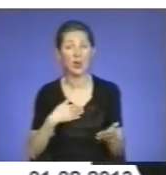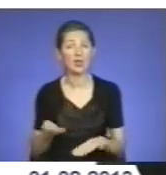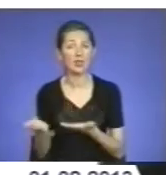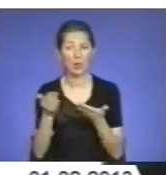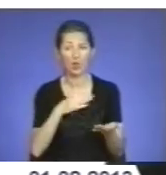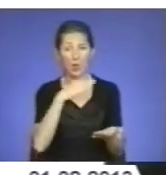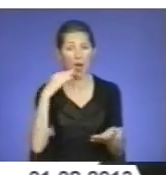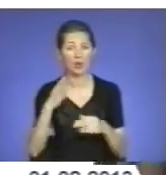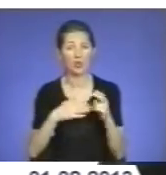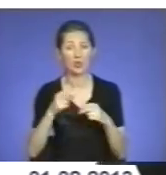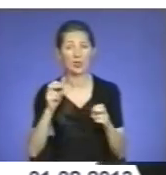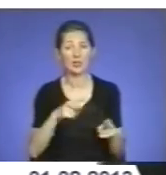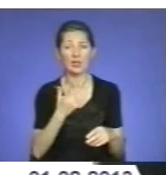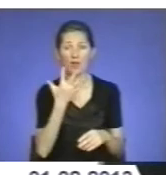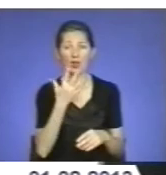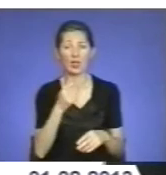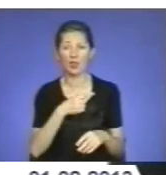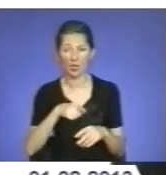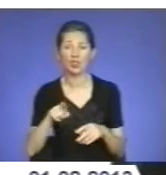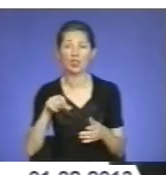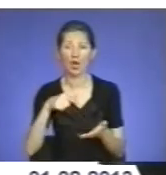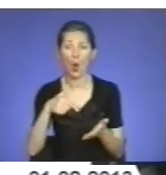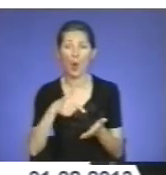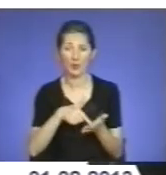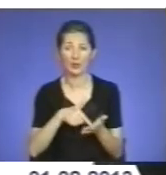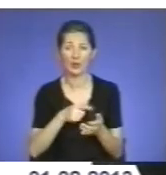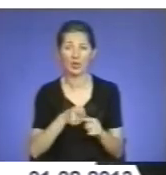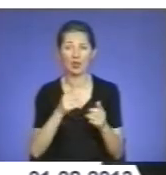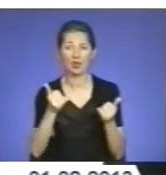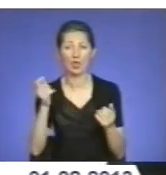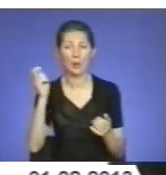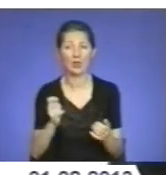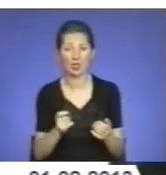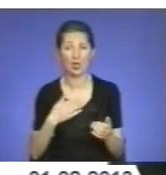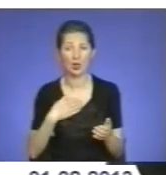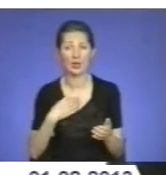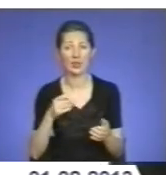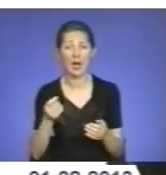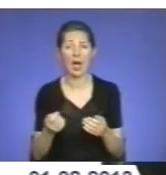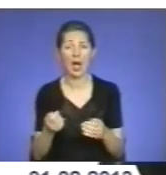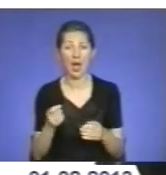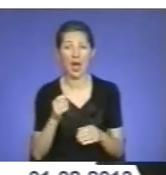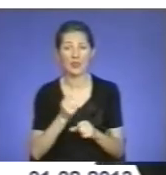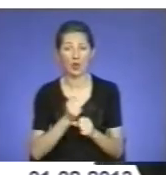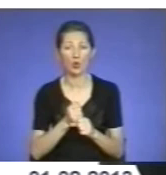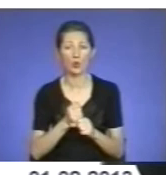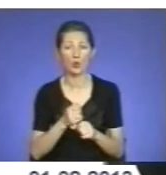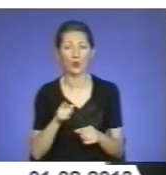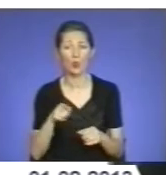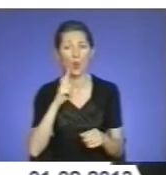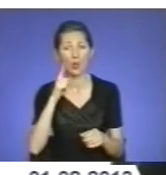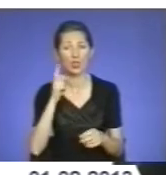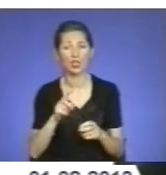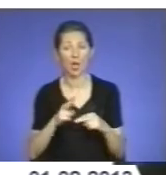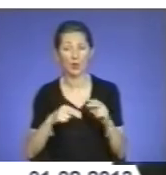багато спеціалістів іногородніх, які сьогодні приїжджають до нас на роботу, до нас працювати. Тому молодіжне будівництво, воно